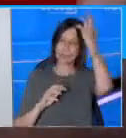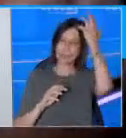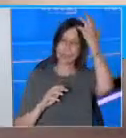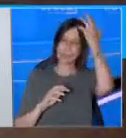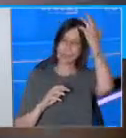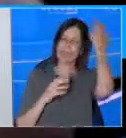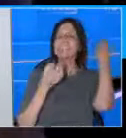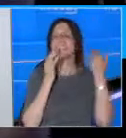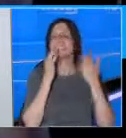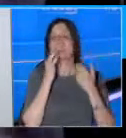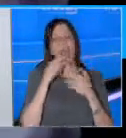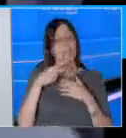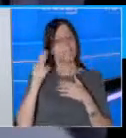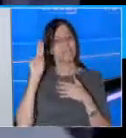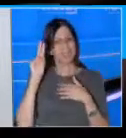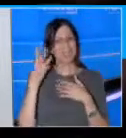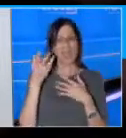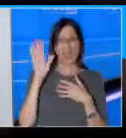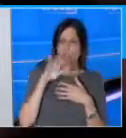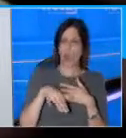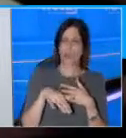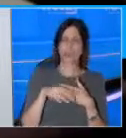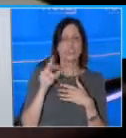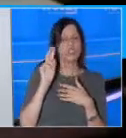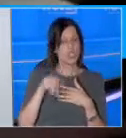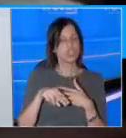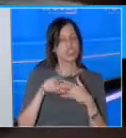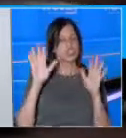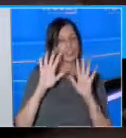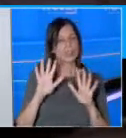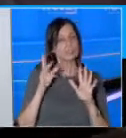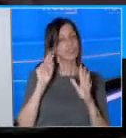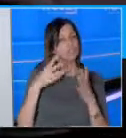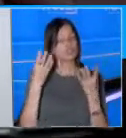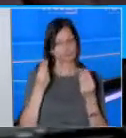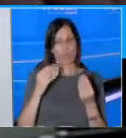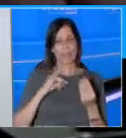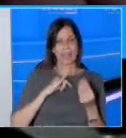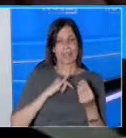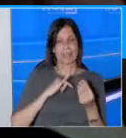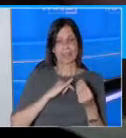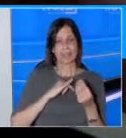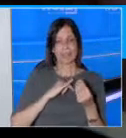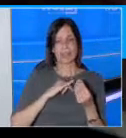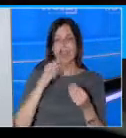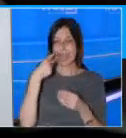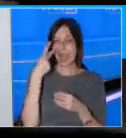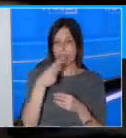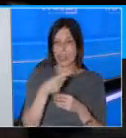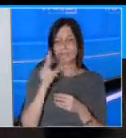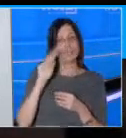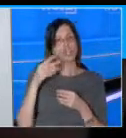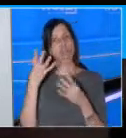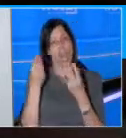צעירה מבטיחה, מין סרטים שיש בהם הרבה מאוד עניין לראות אותם, ויש גם